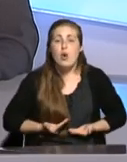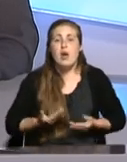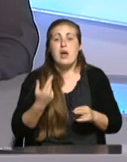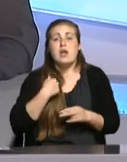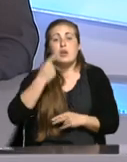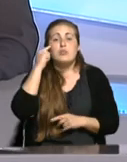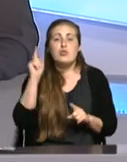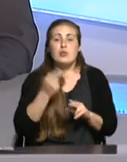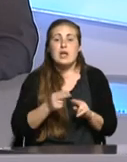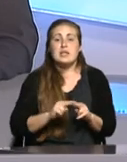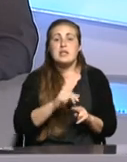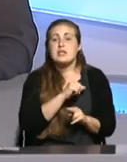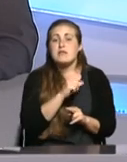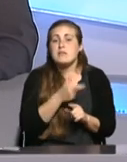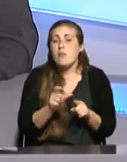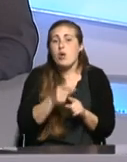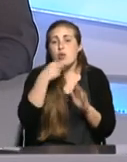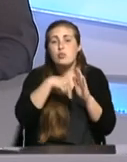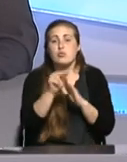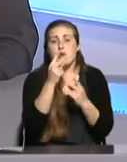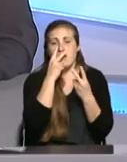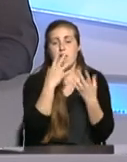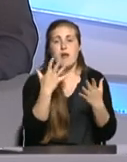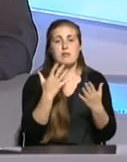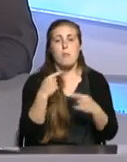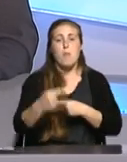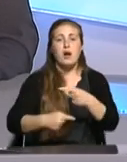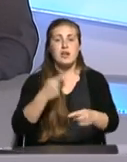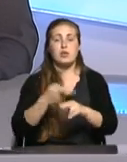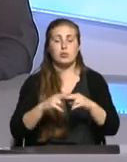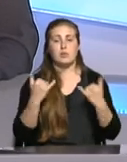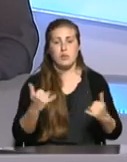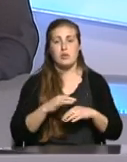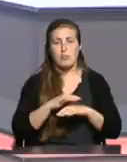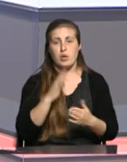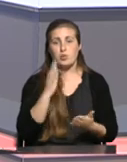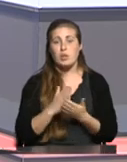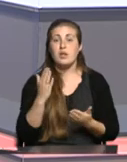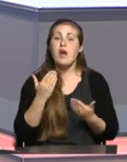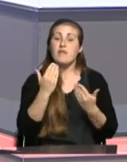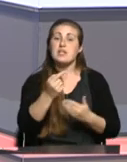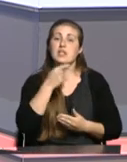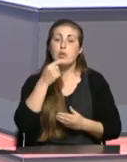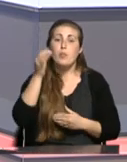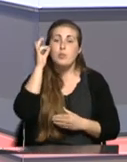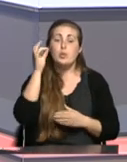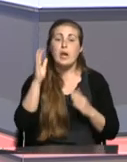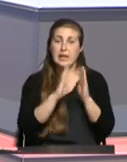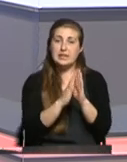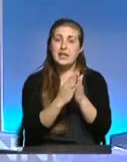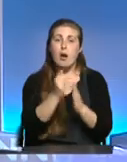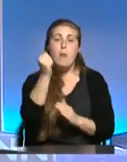лучшее наглядная связь поколений которая сегодня происходит вы сказали вот упомянули книга памяти до